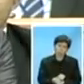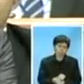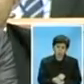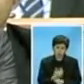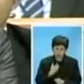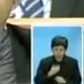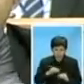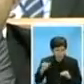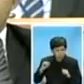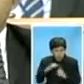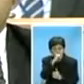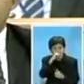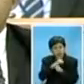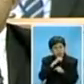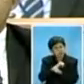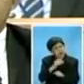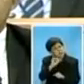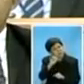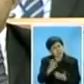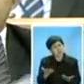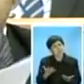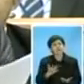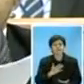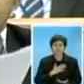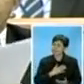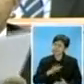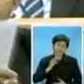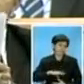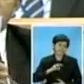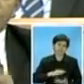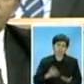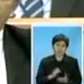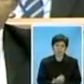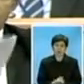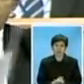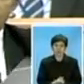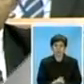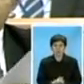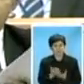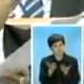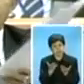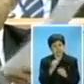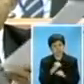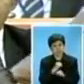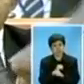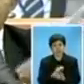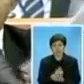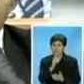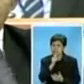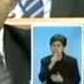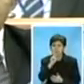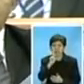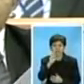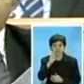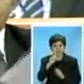กับเขาอีกเหรอทำไมไปทำนาบนหลังคนดิฉันก็รับไม่ได้นะคะว่าอันเนี้ยอีกระแตตาเขเ